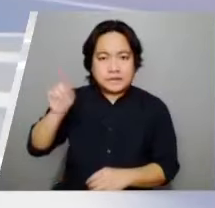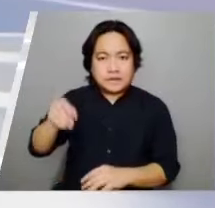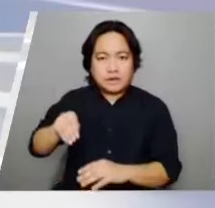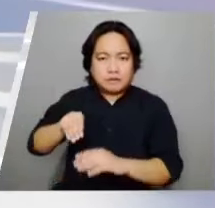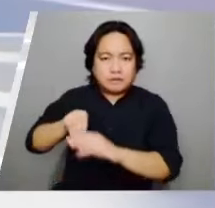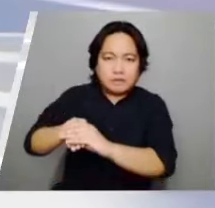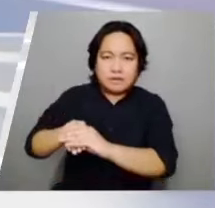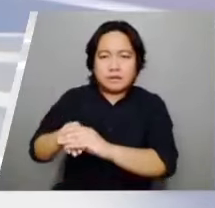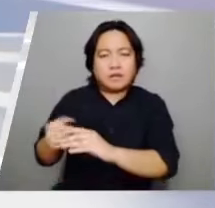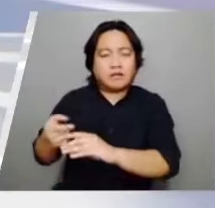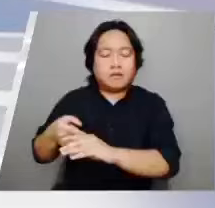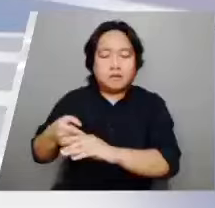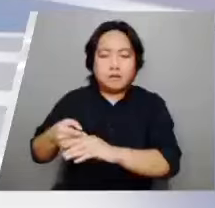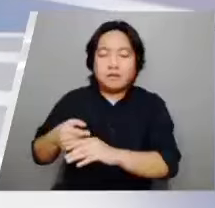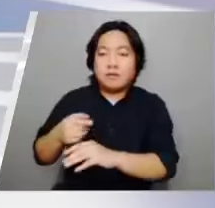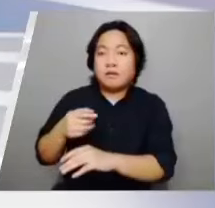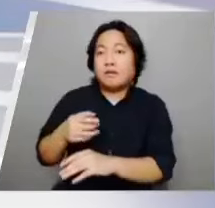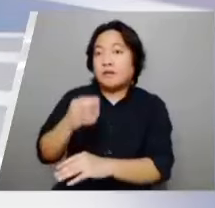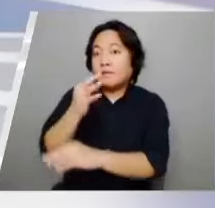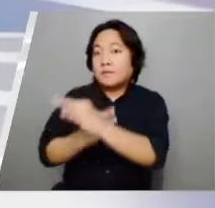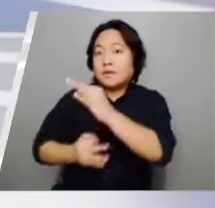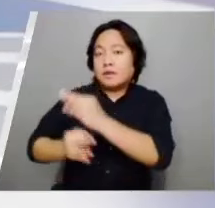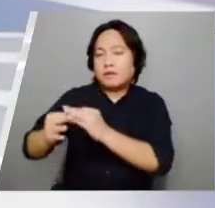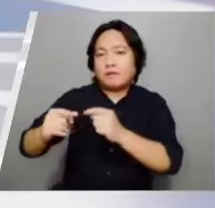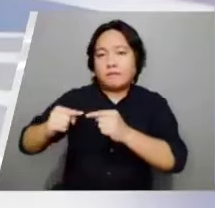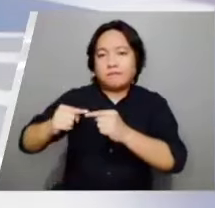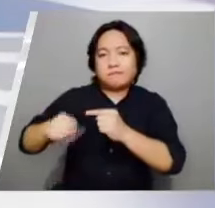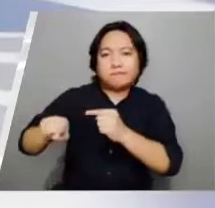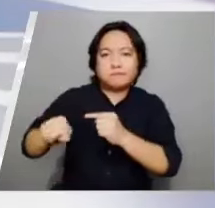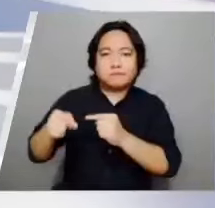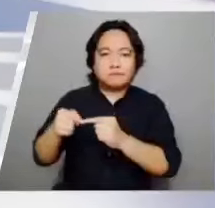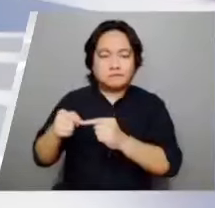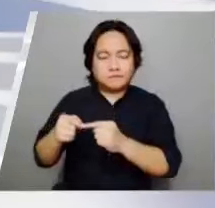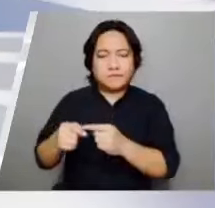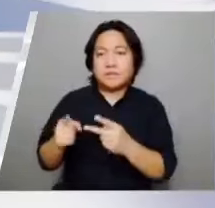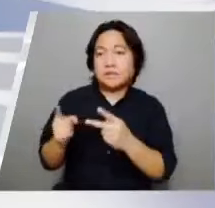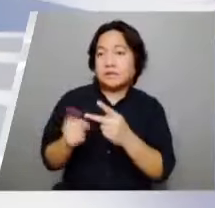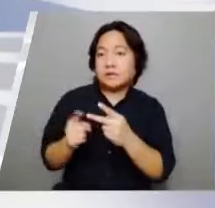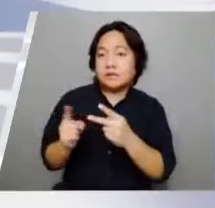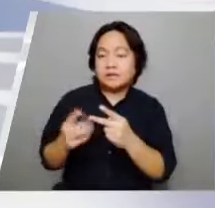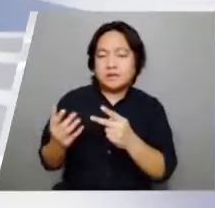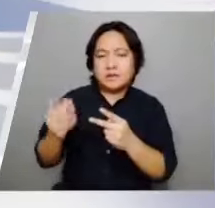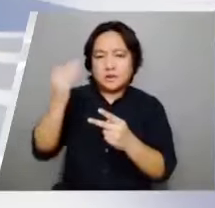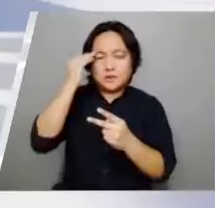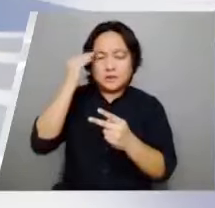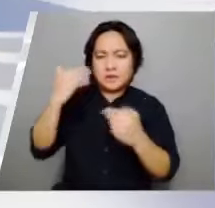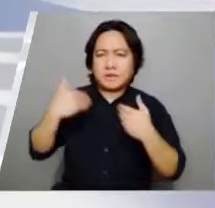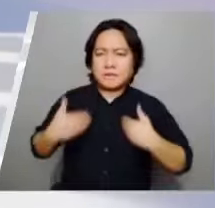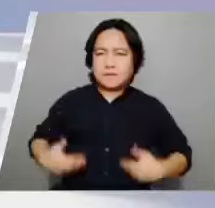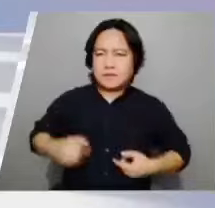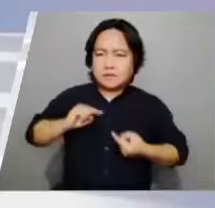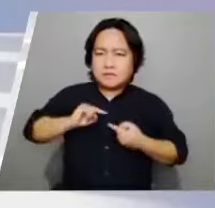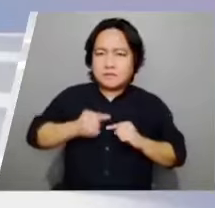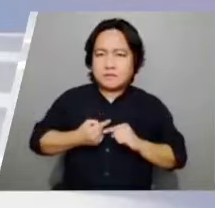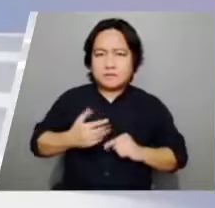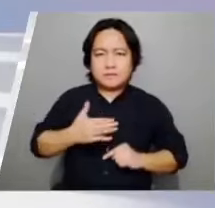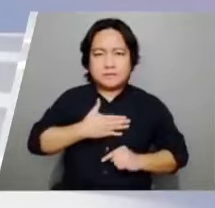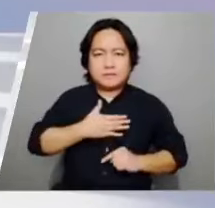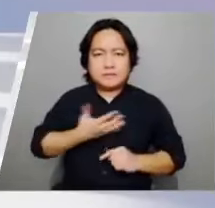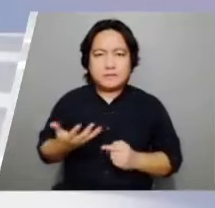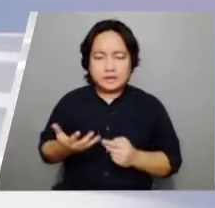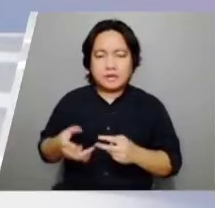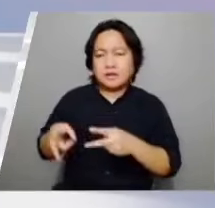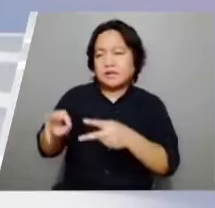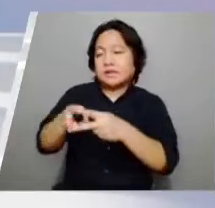Nabalian sa paa si Fire Officer 2 Ray Viel. Habang pananakit naman sa itaas na bahagi ng katawan ng iniinda ni Senior Fire Officer 3 Maria